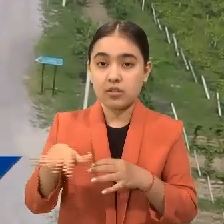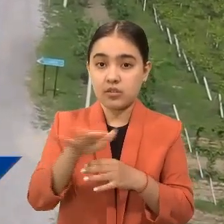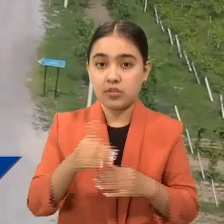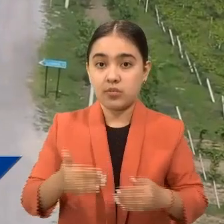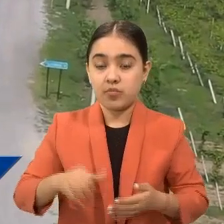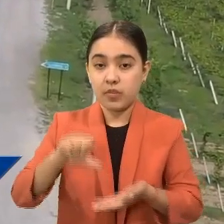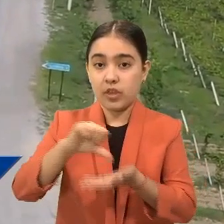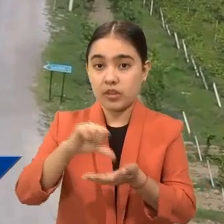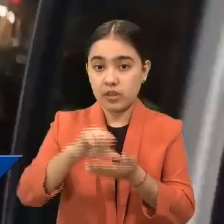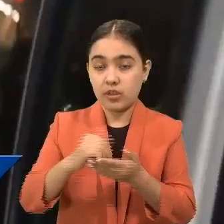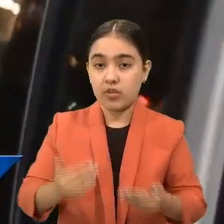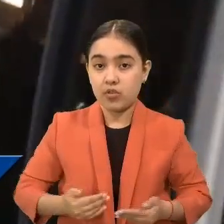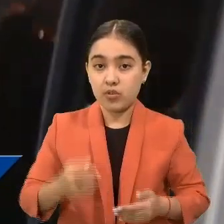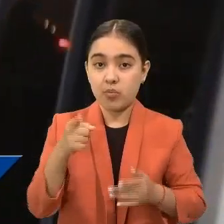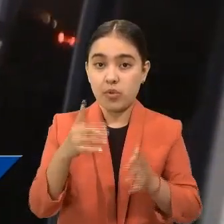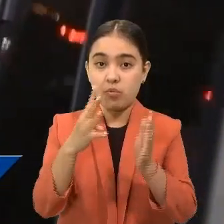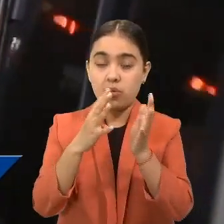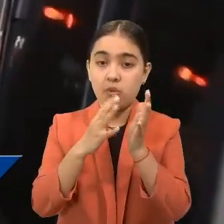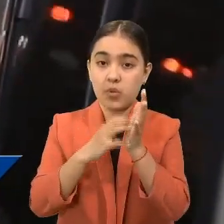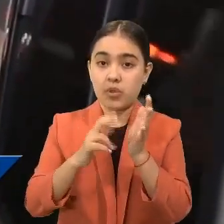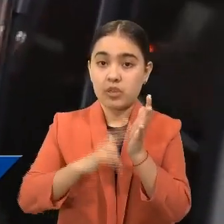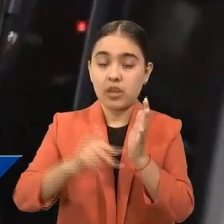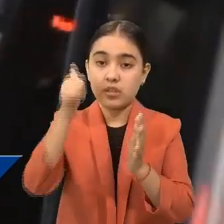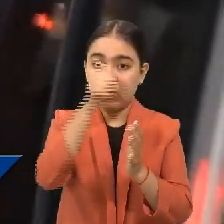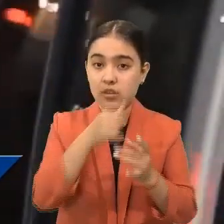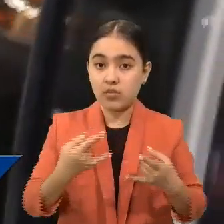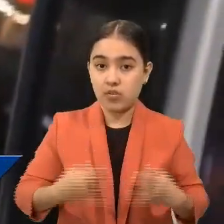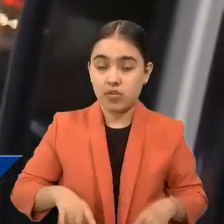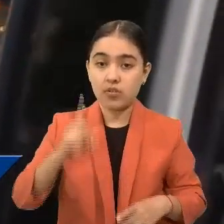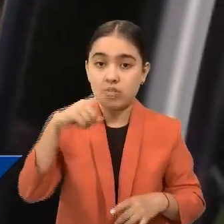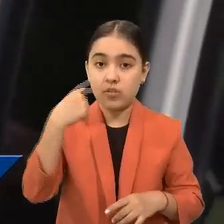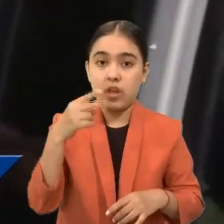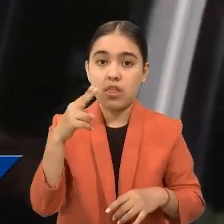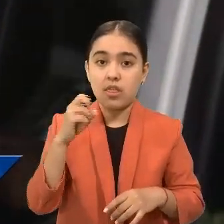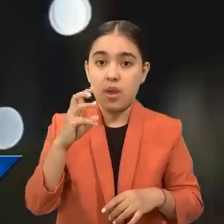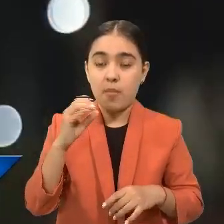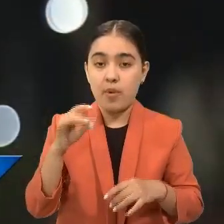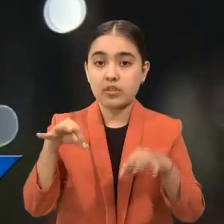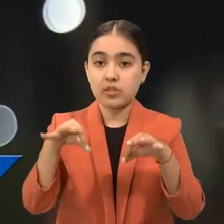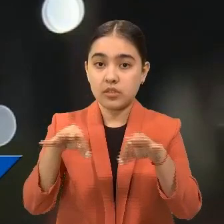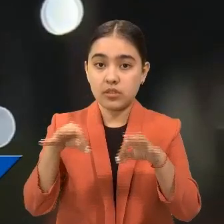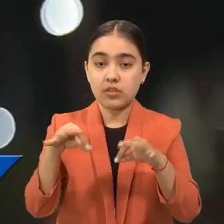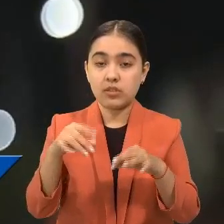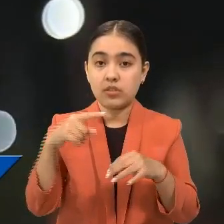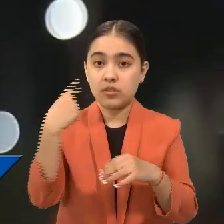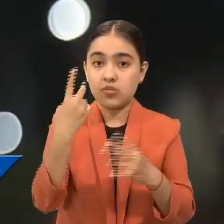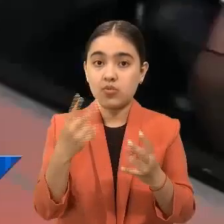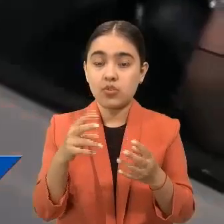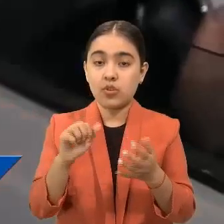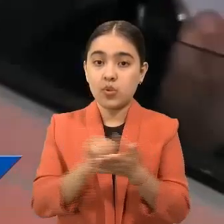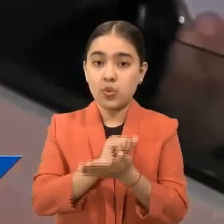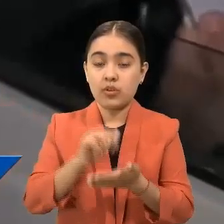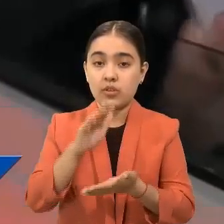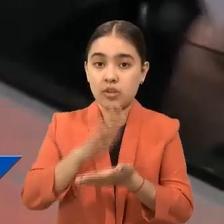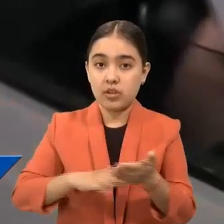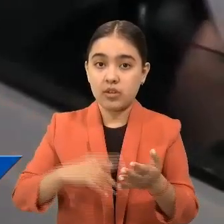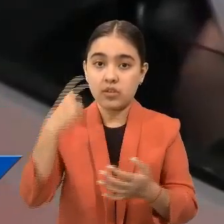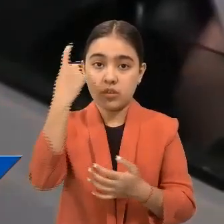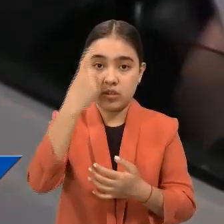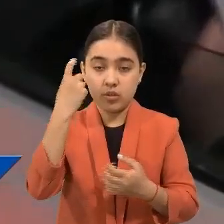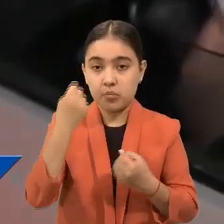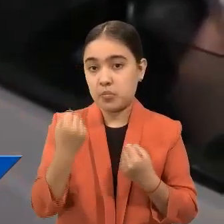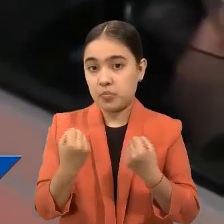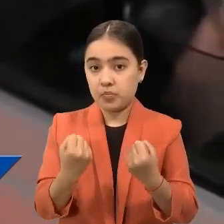fuqarolar yig'inda yashovchi 1980-yilda tug'ilgan fuqaro Damas rusumli avtomashinasini tegishli hujjatlarsiz mast holatda